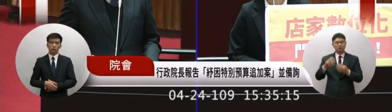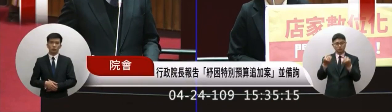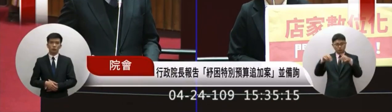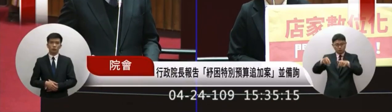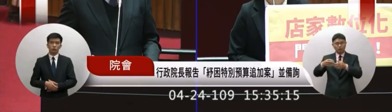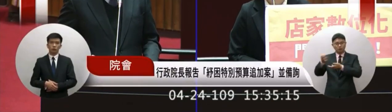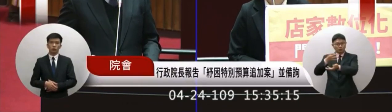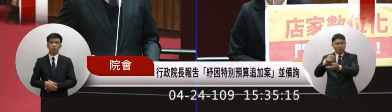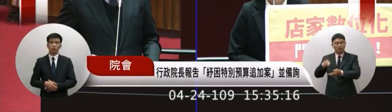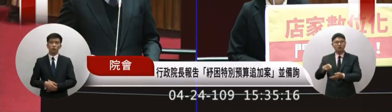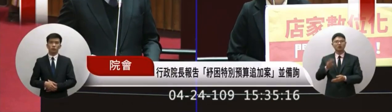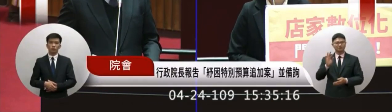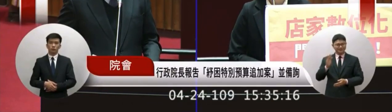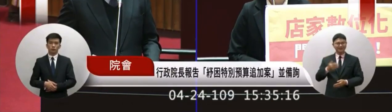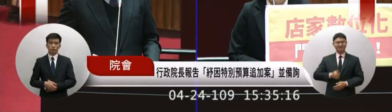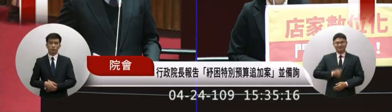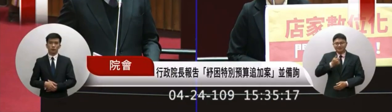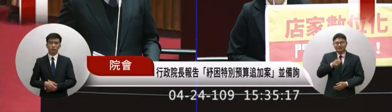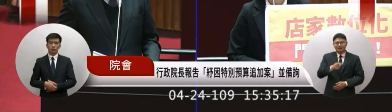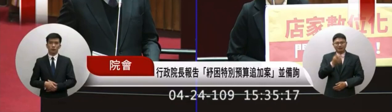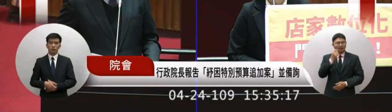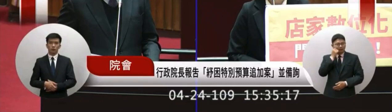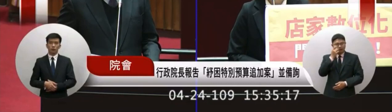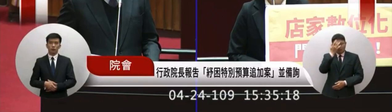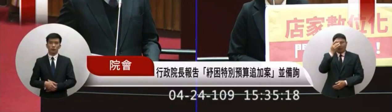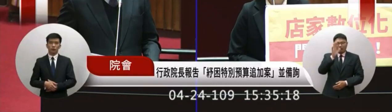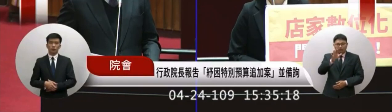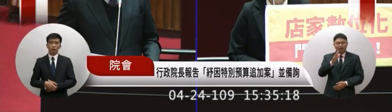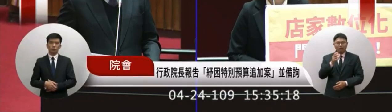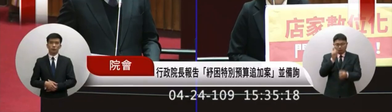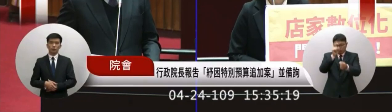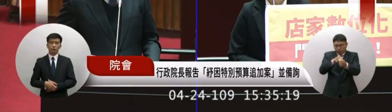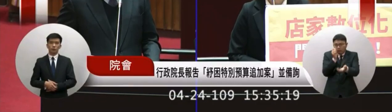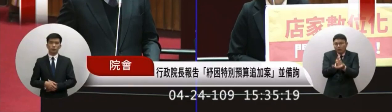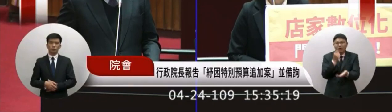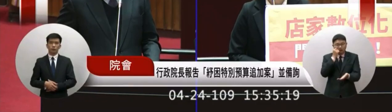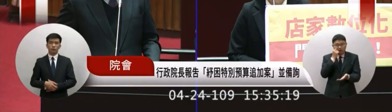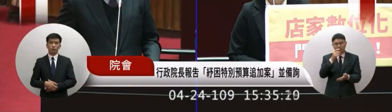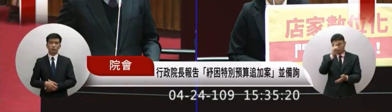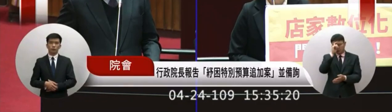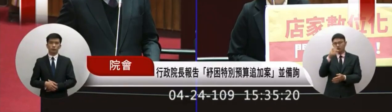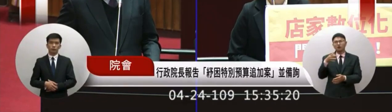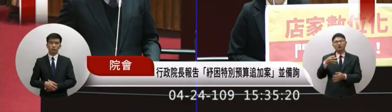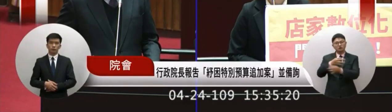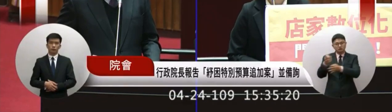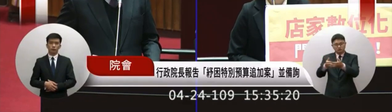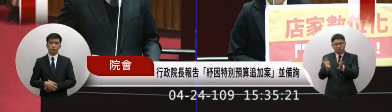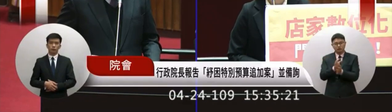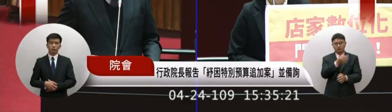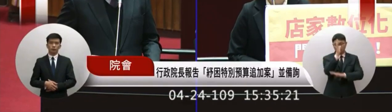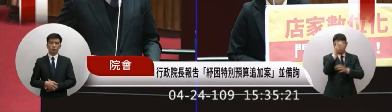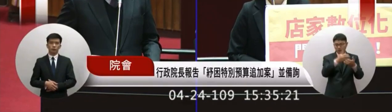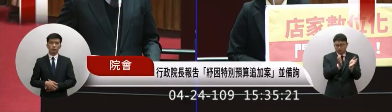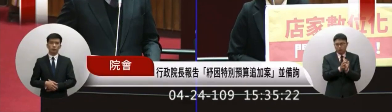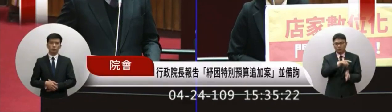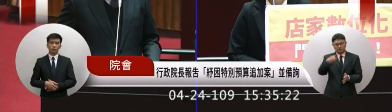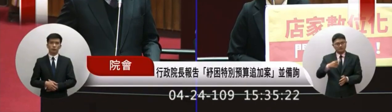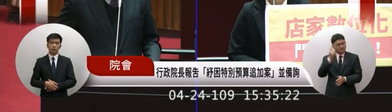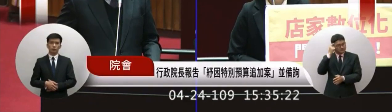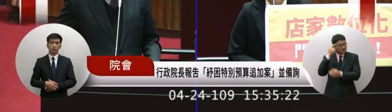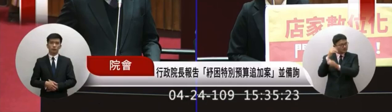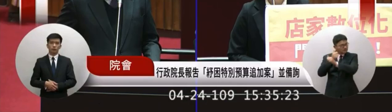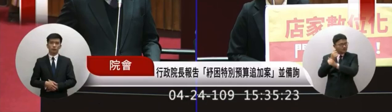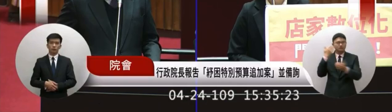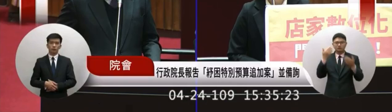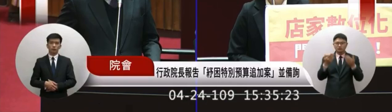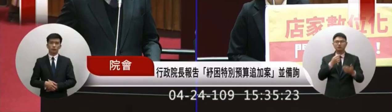有它执行上的困难，以及没有办法达到我们的目标的情况下，我们也希望财政部和经济部这边都能够审慎来考虑，是不是能够更完整或更完整